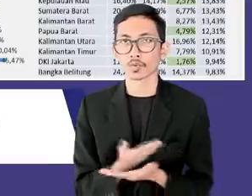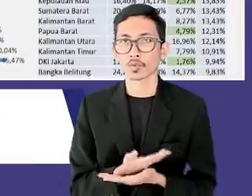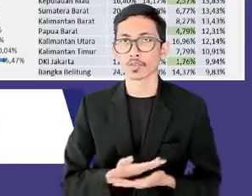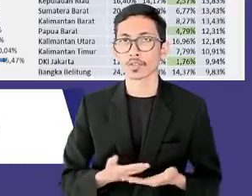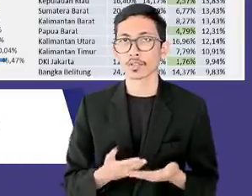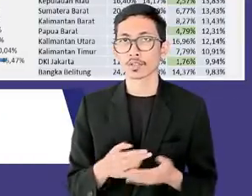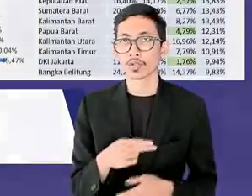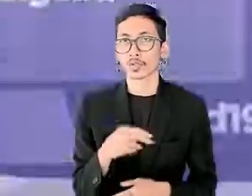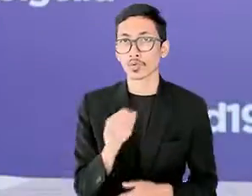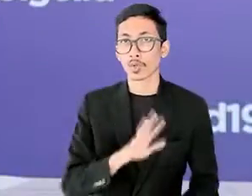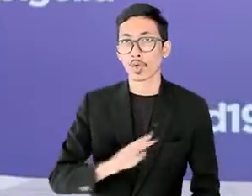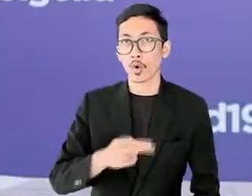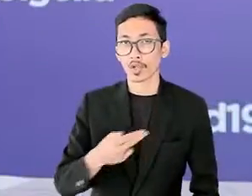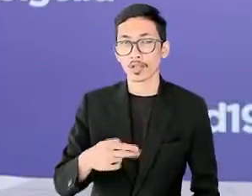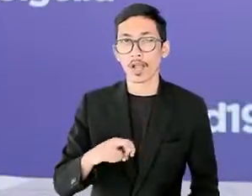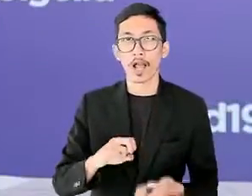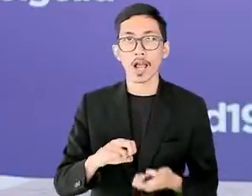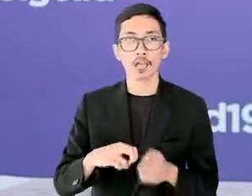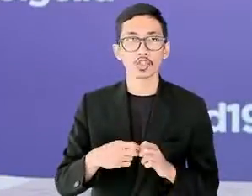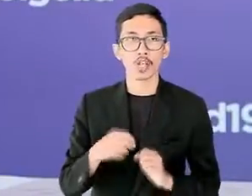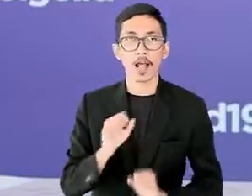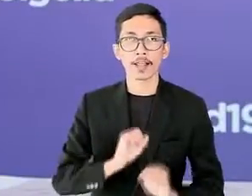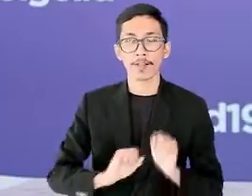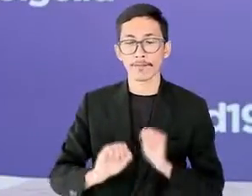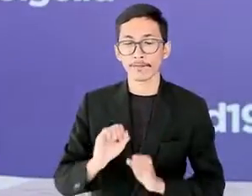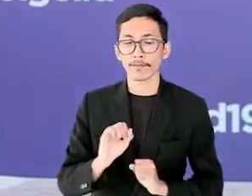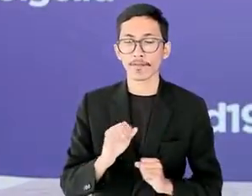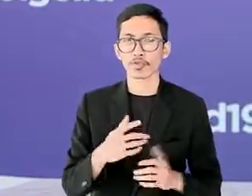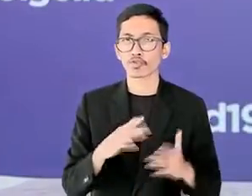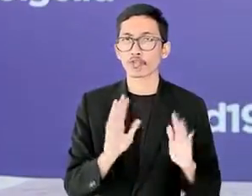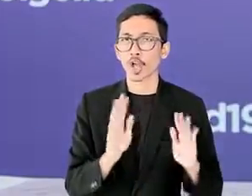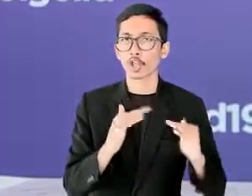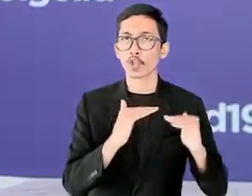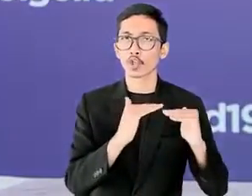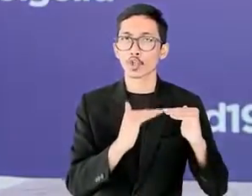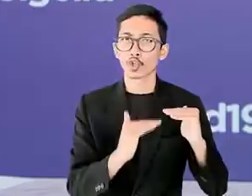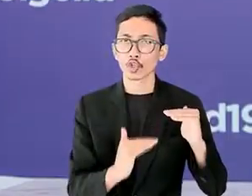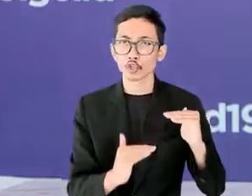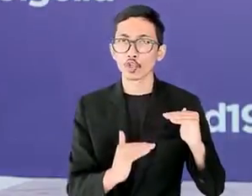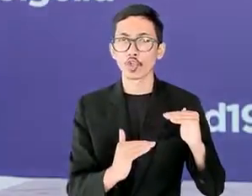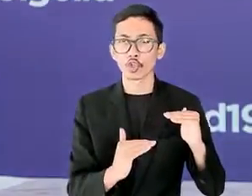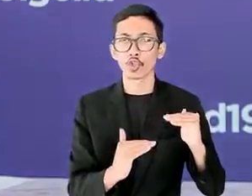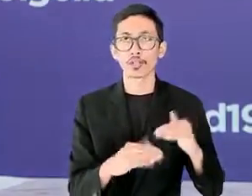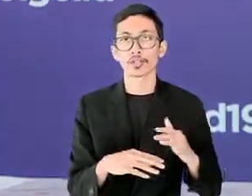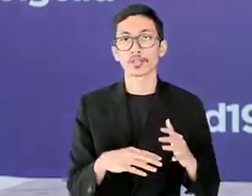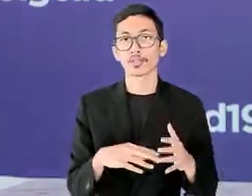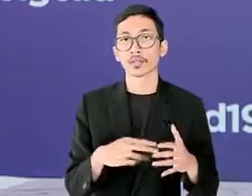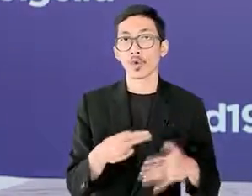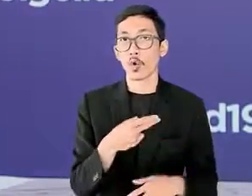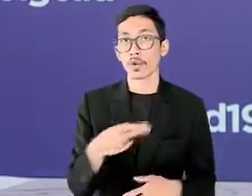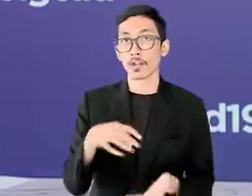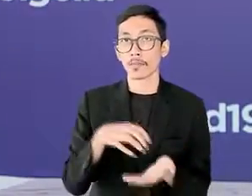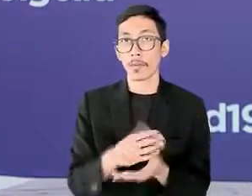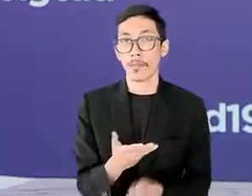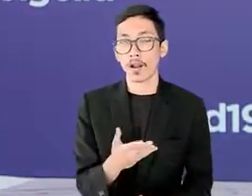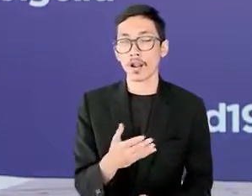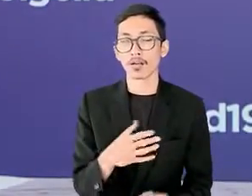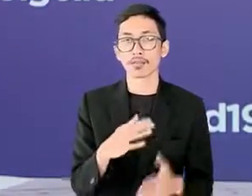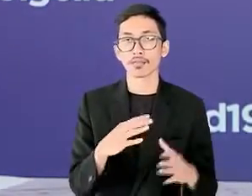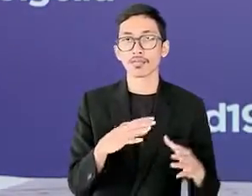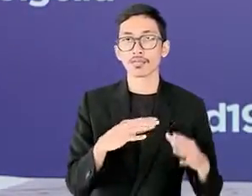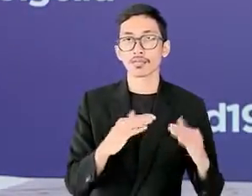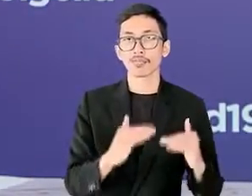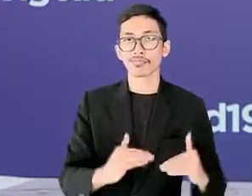turun pada peringkat kasus aktif tertinggi di dunia Indonesia menempati peringkat 20